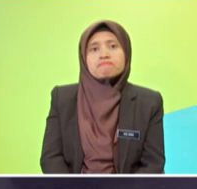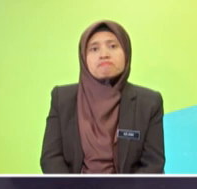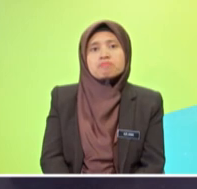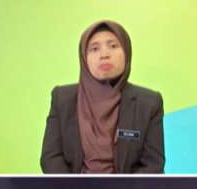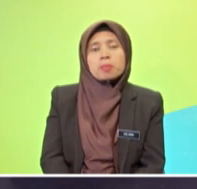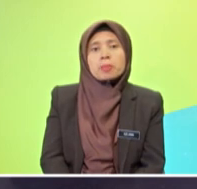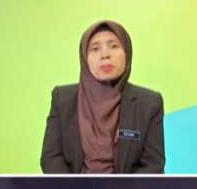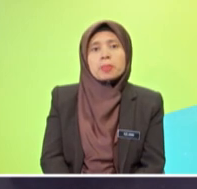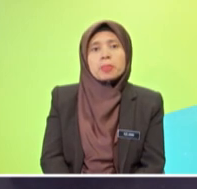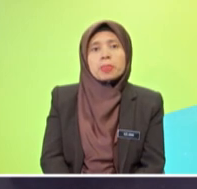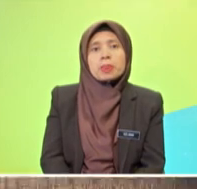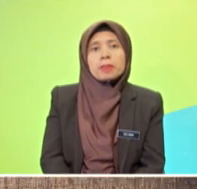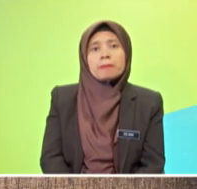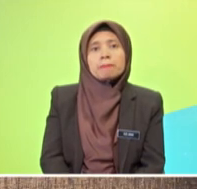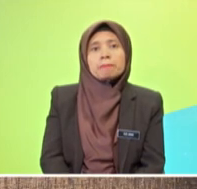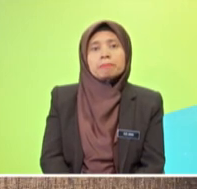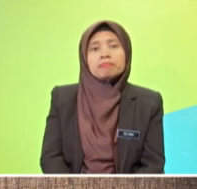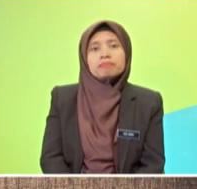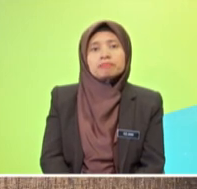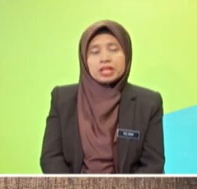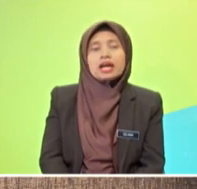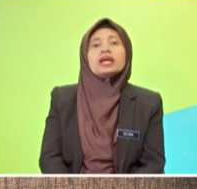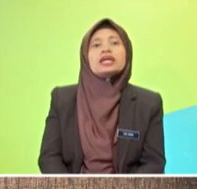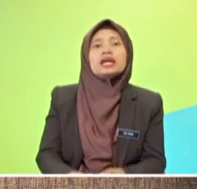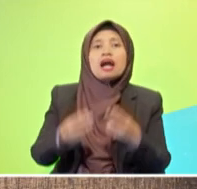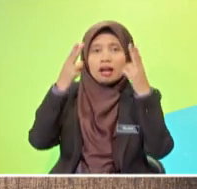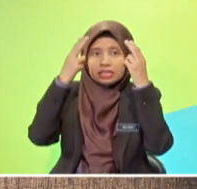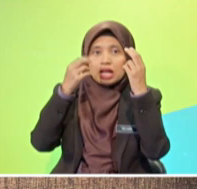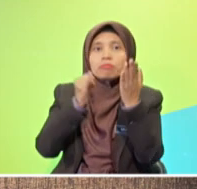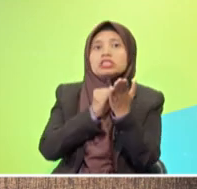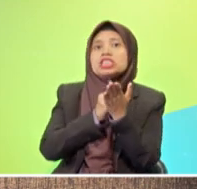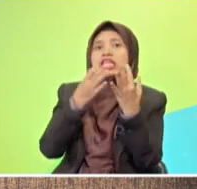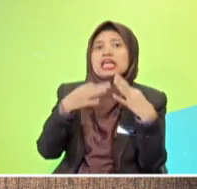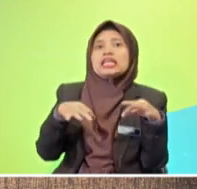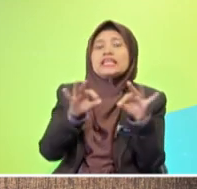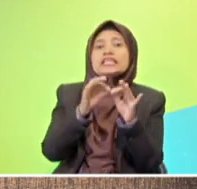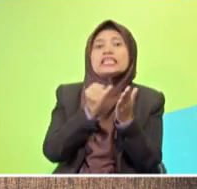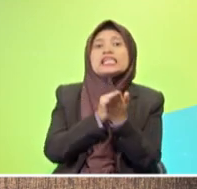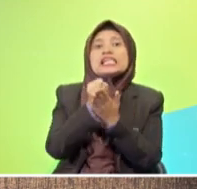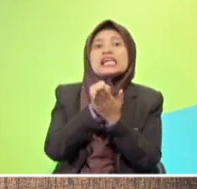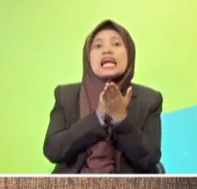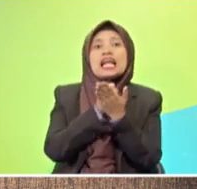Oke kita nak coba keikhlasan keikhlasan siapa